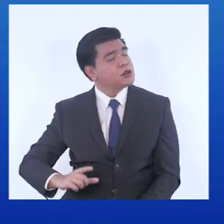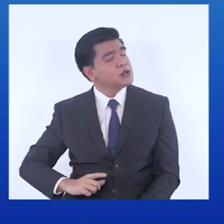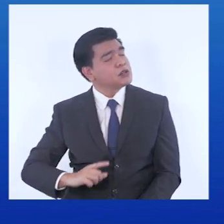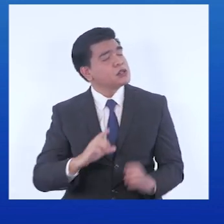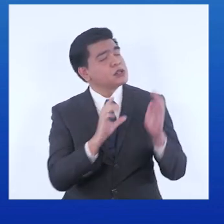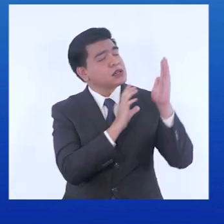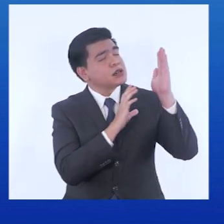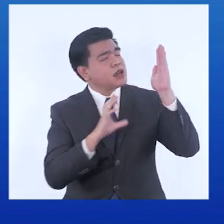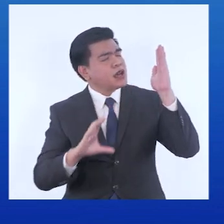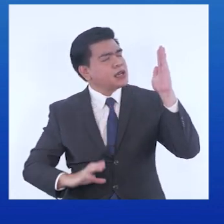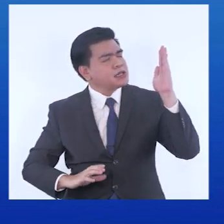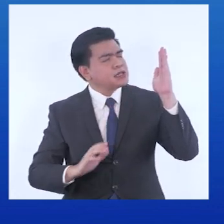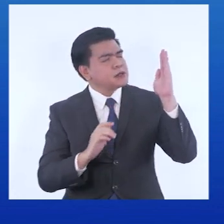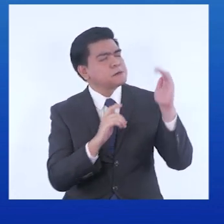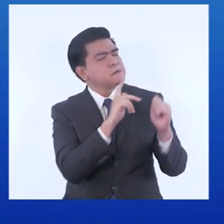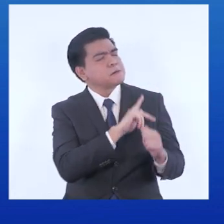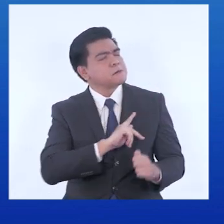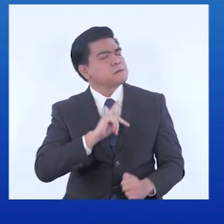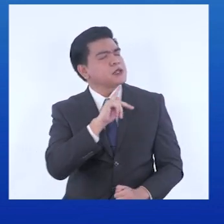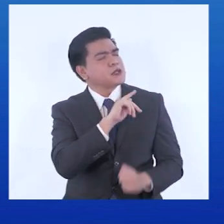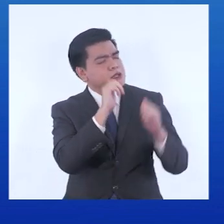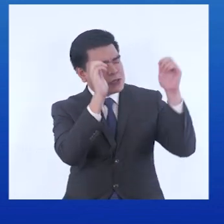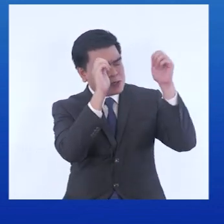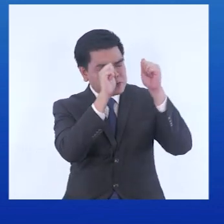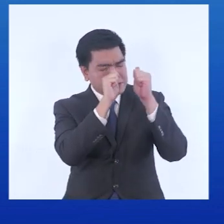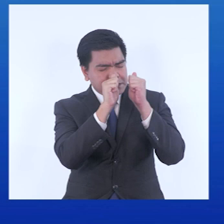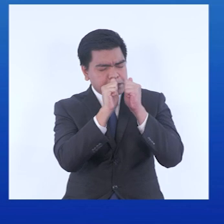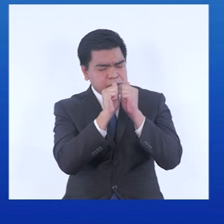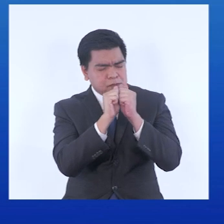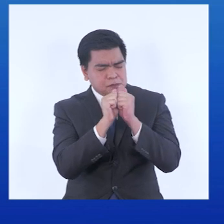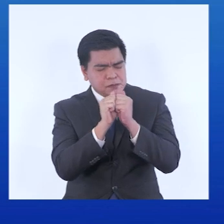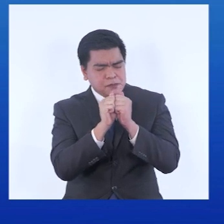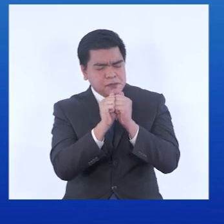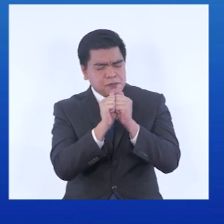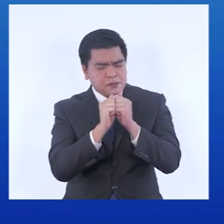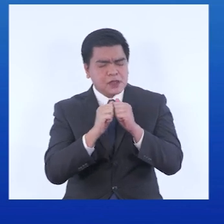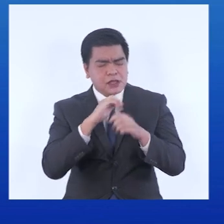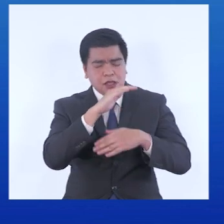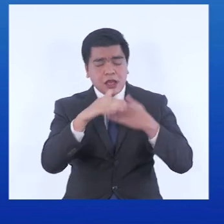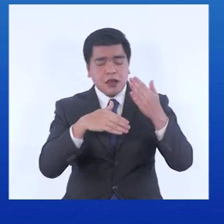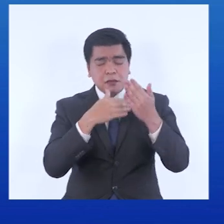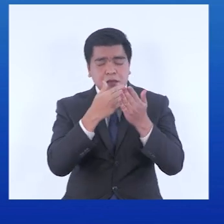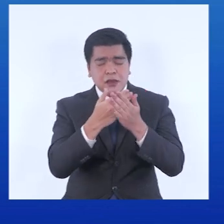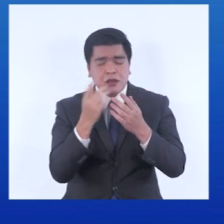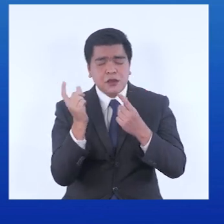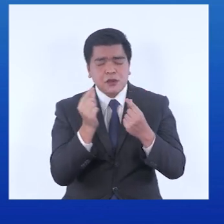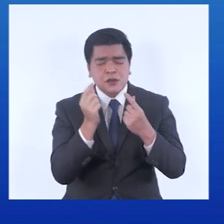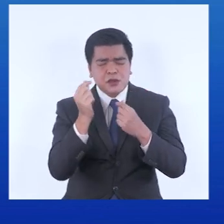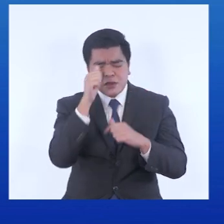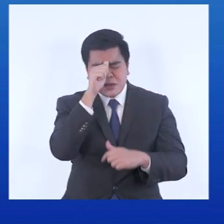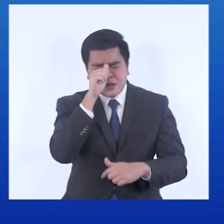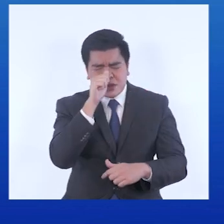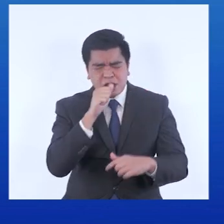abang lingkod, lahat po ng ginawang pagpapagal ng bawat isa sa amin. Maanong suklian mo po